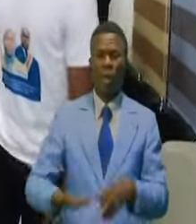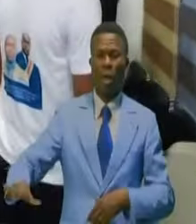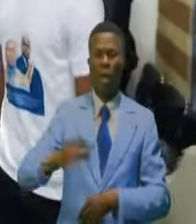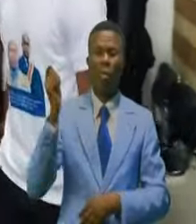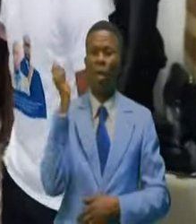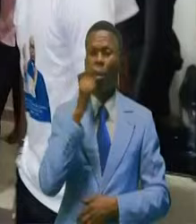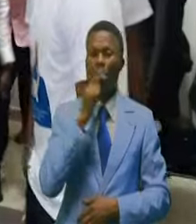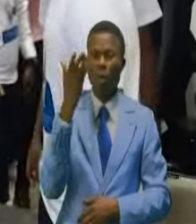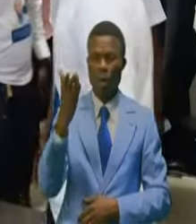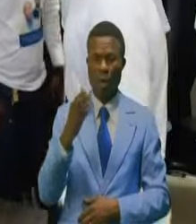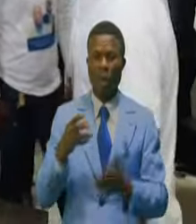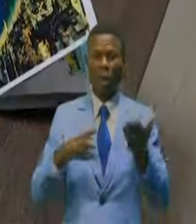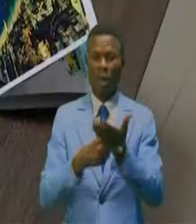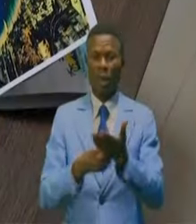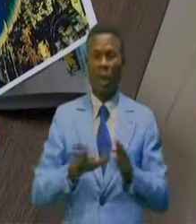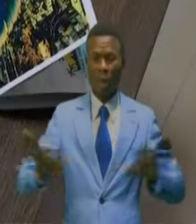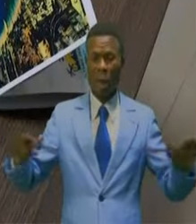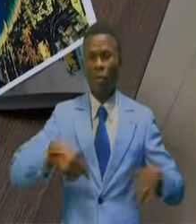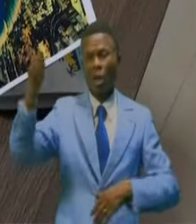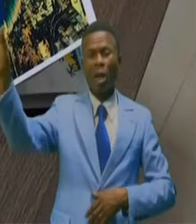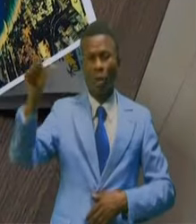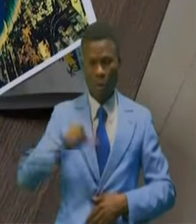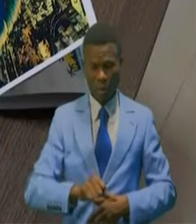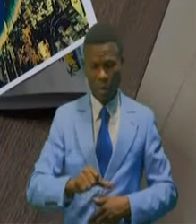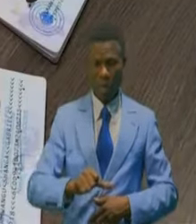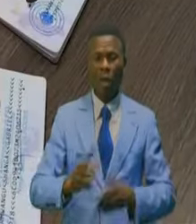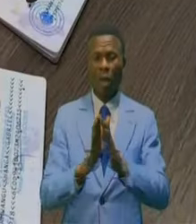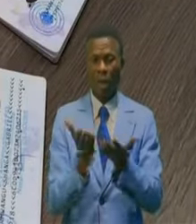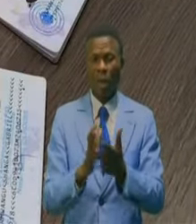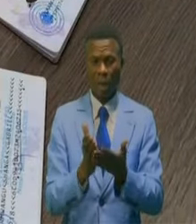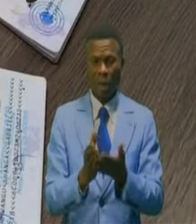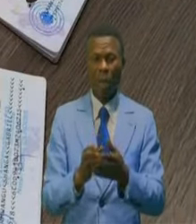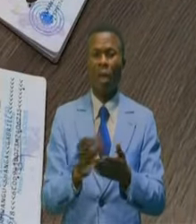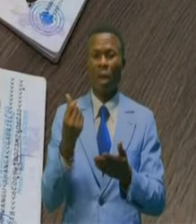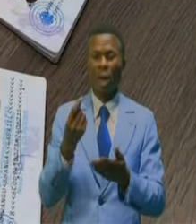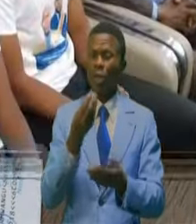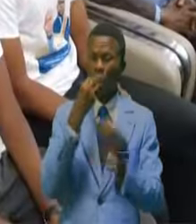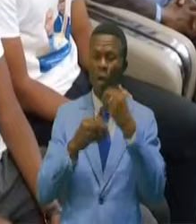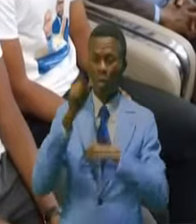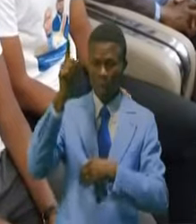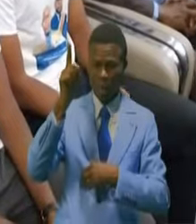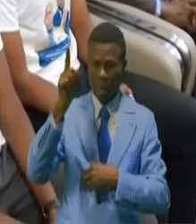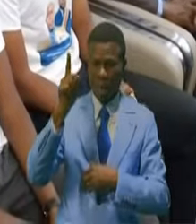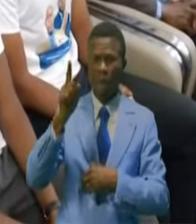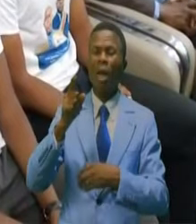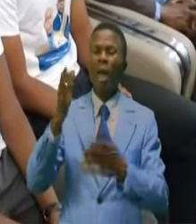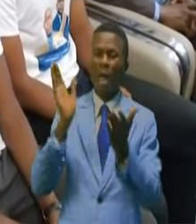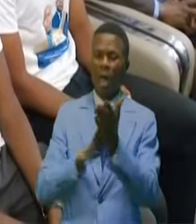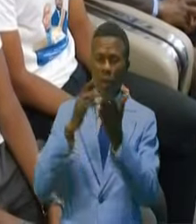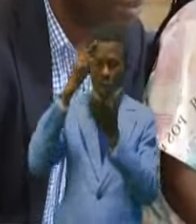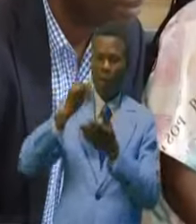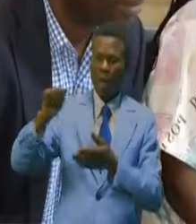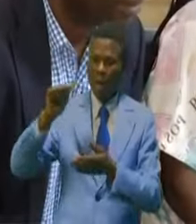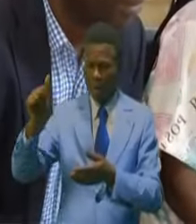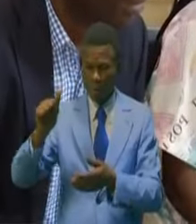du Maroc. Billets d'avion aller-retour, passeport avec visa, ainsi que les frais de séjour ont été remis, séance tenante, aux parents